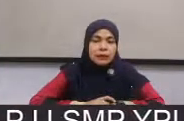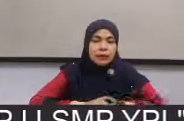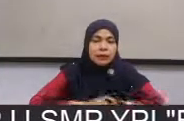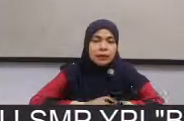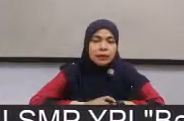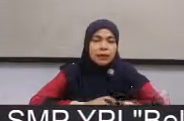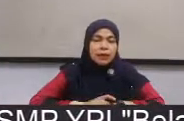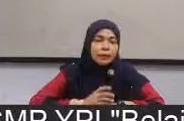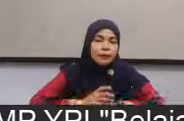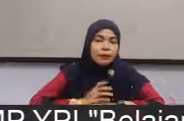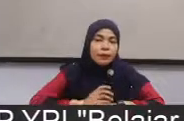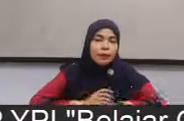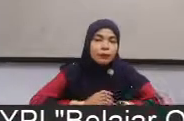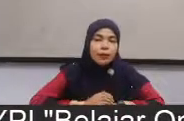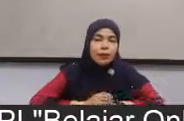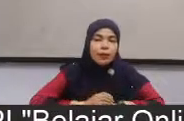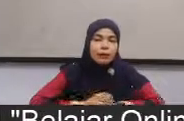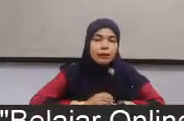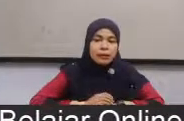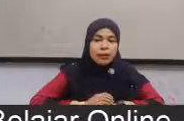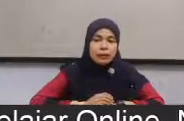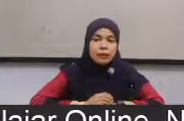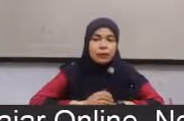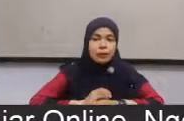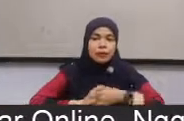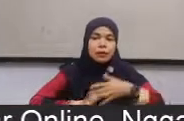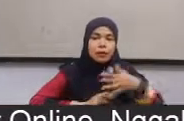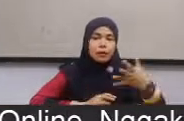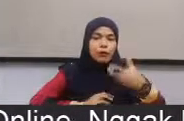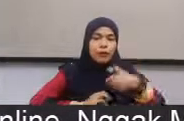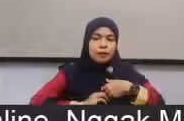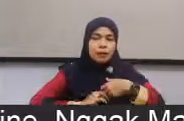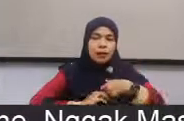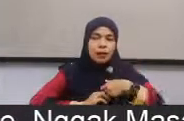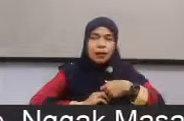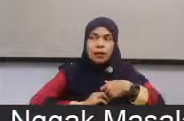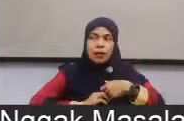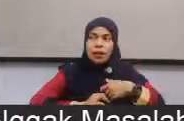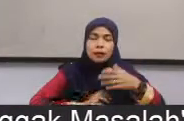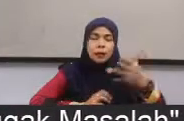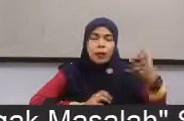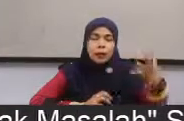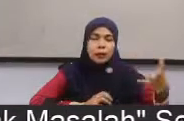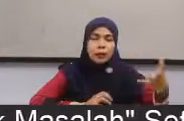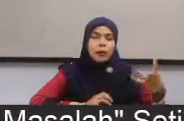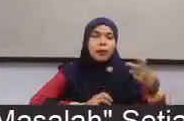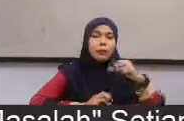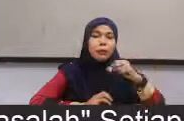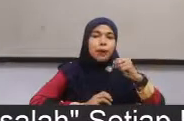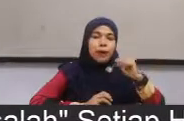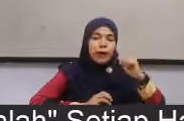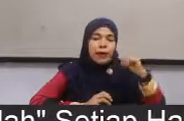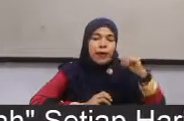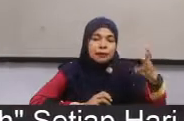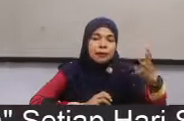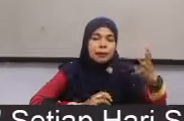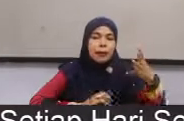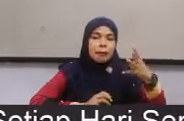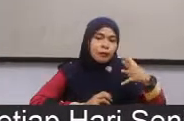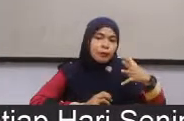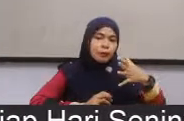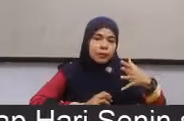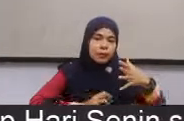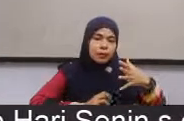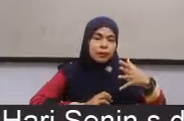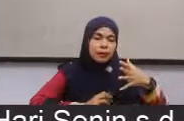kita harus selektif memilih budaya asing yang sesuai dengan budaya aslinya enggak semuanya budaya asing